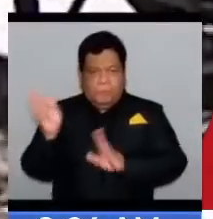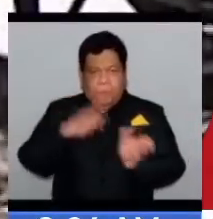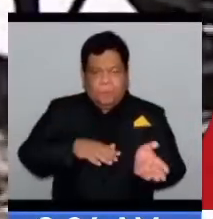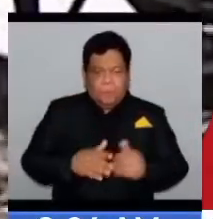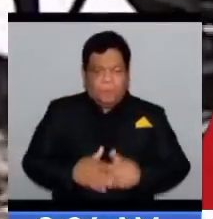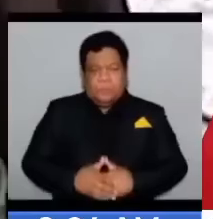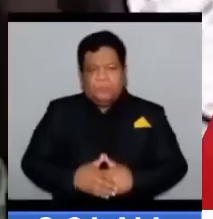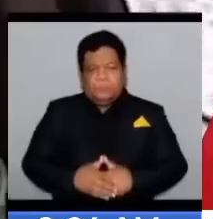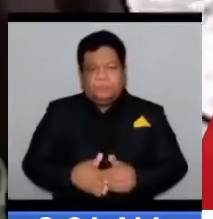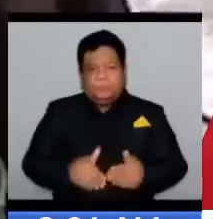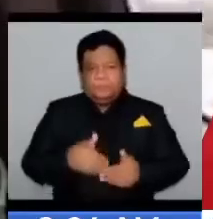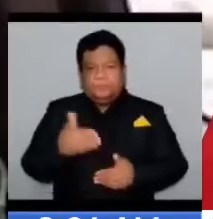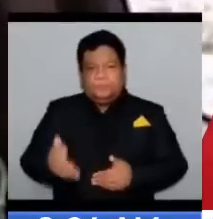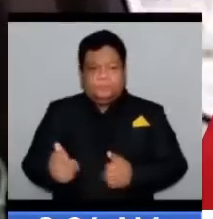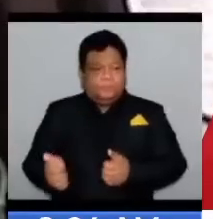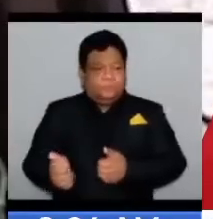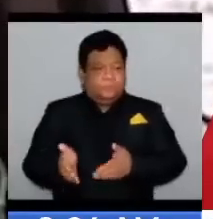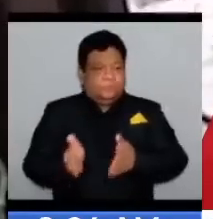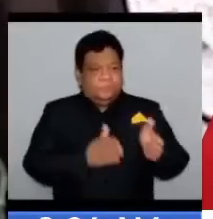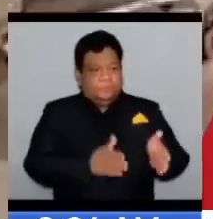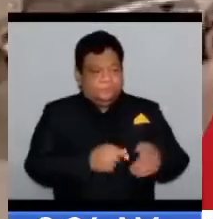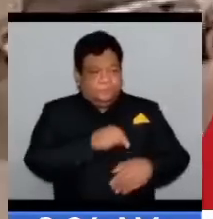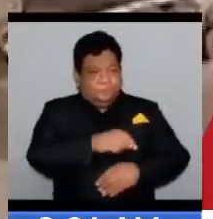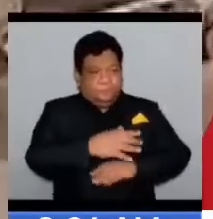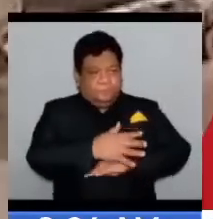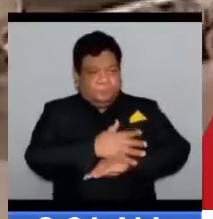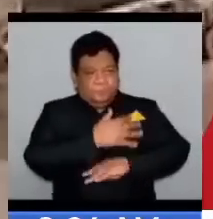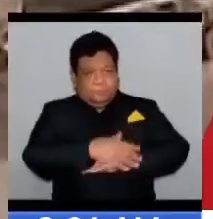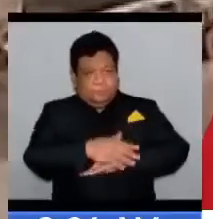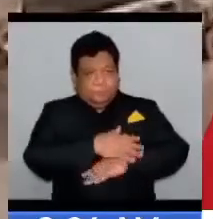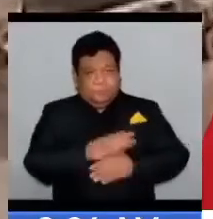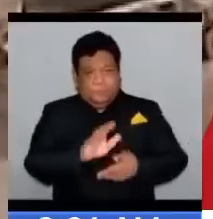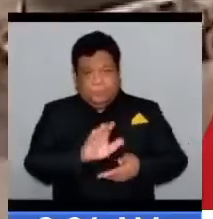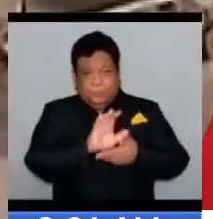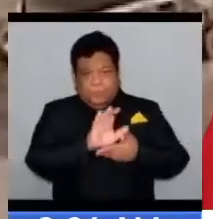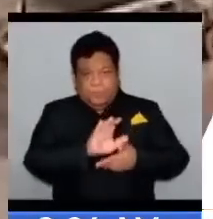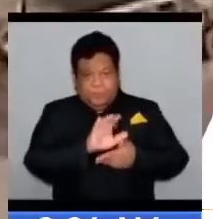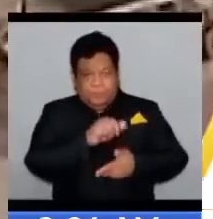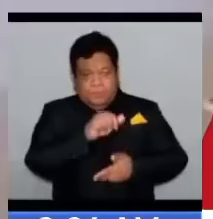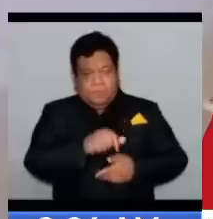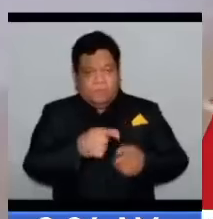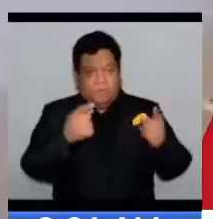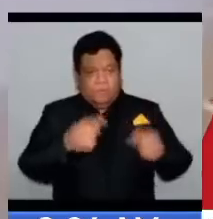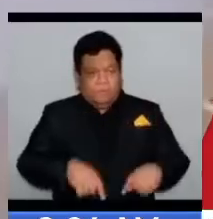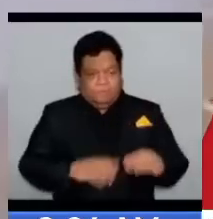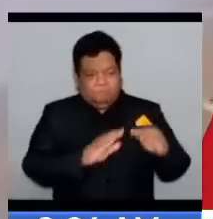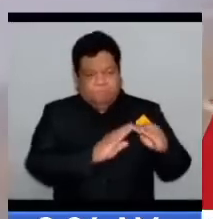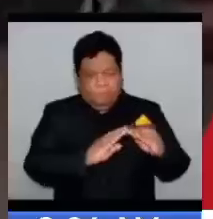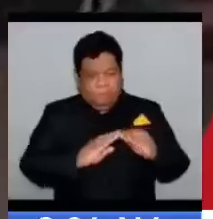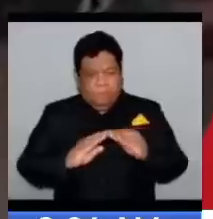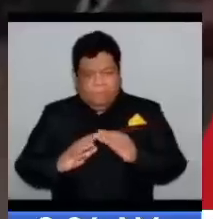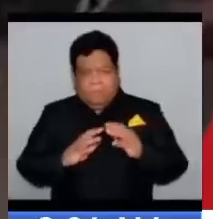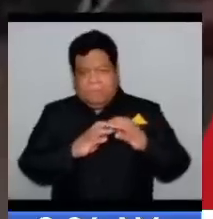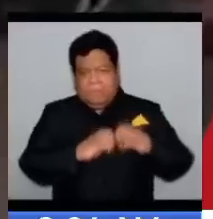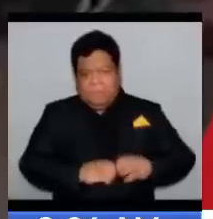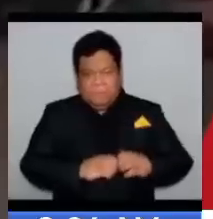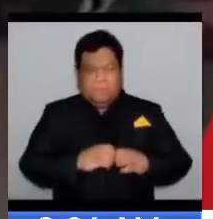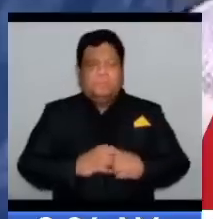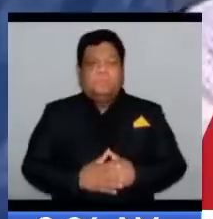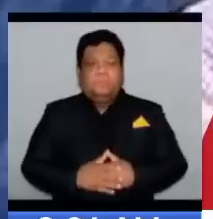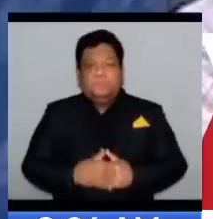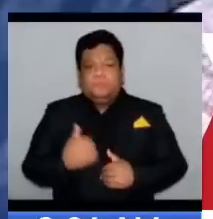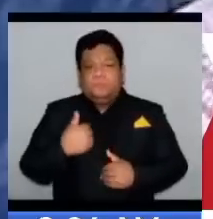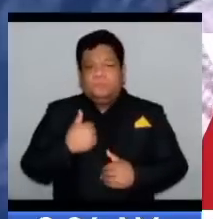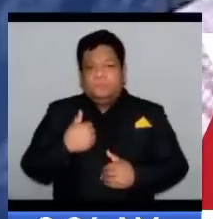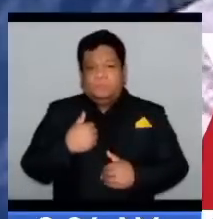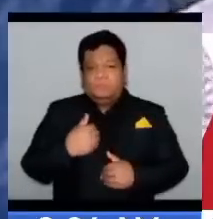ng Purok 8, barangay Bulong, sa Zamboanga City ang nasira dahil sa malakas na alon. 79 na individual ang apektado.